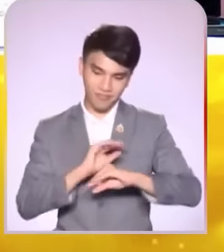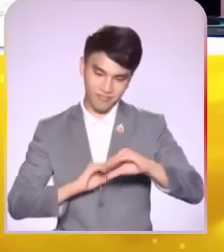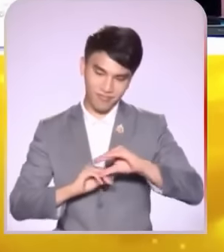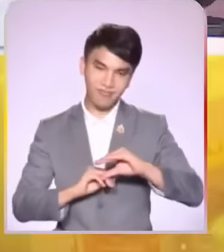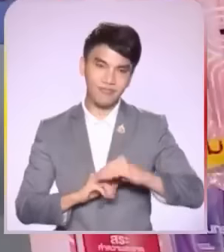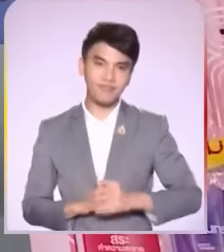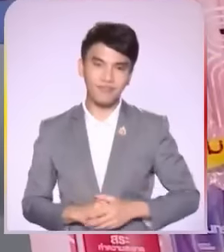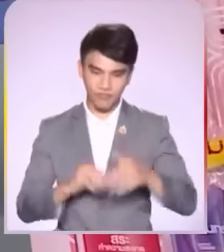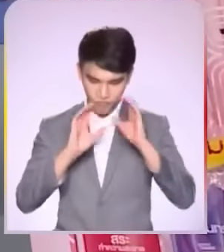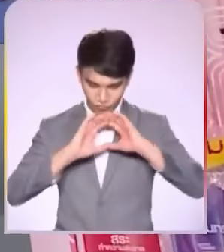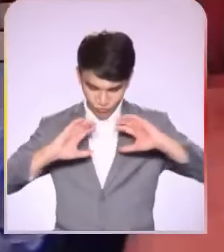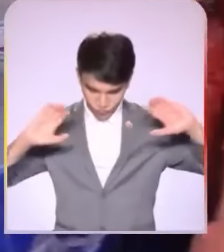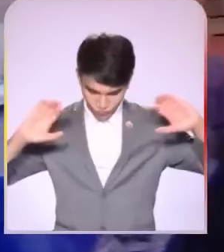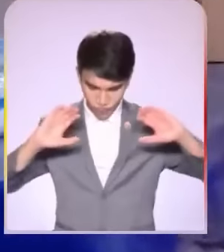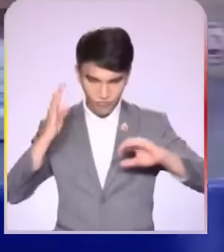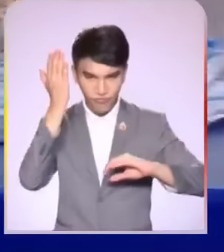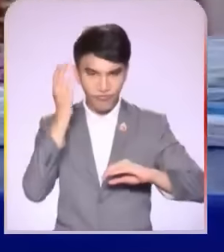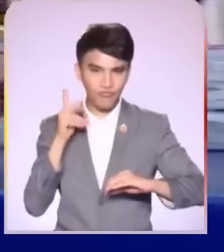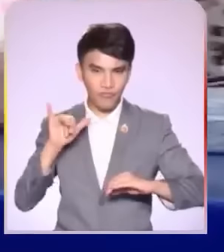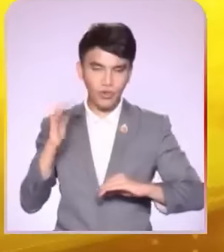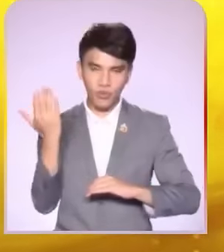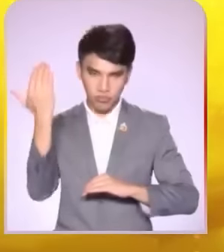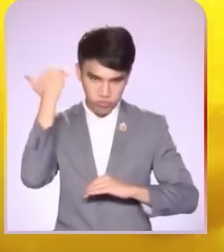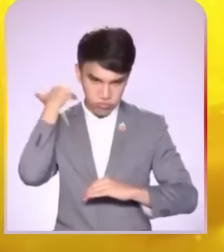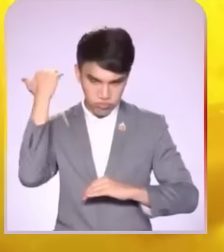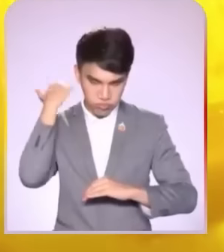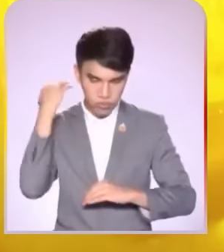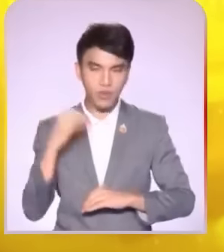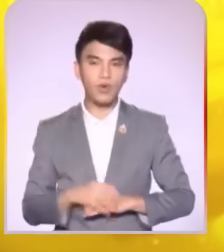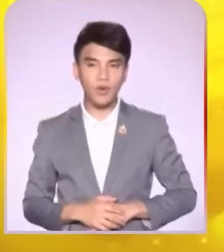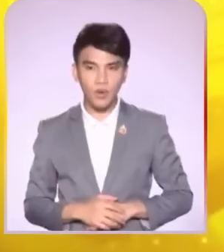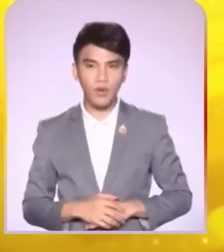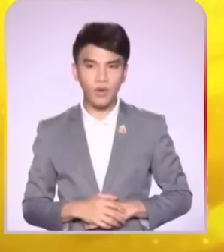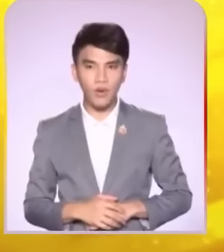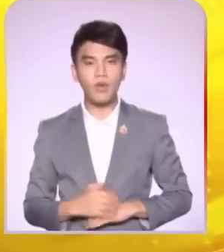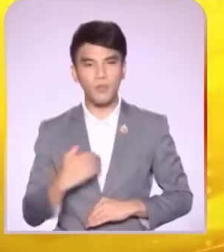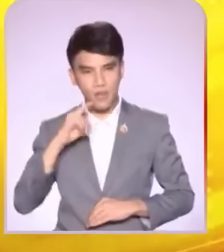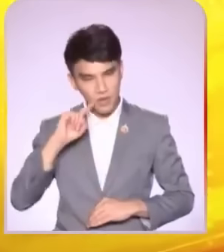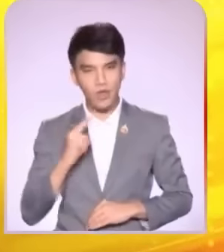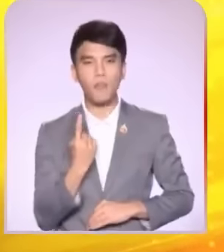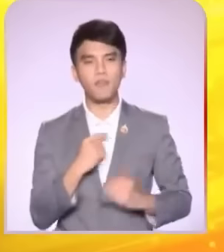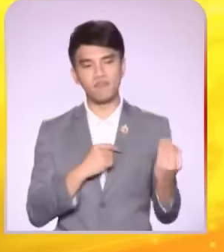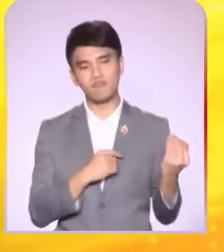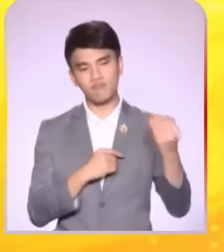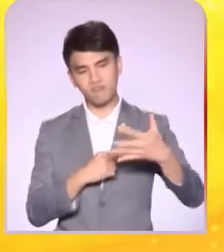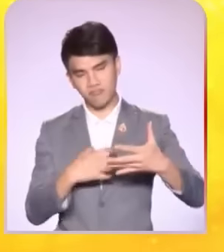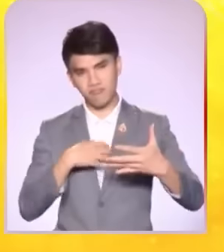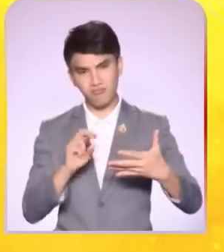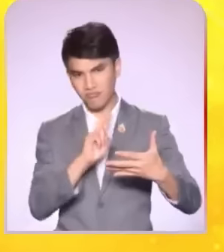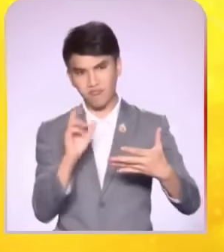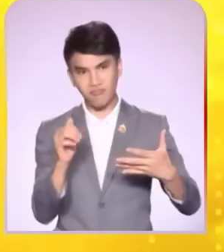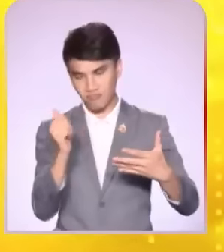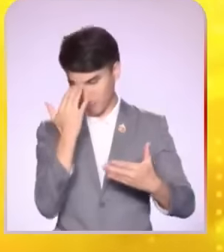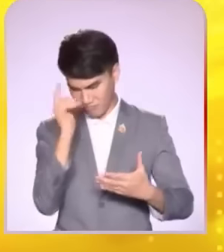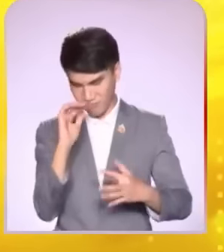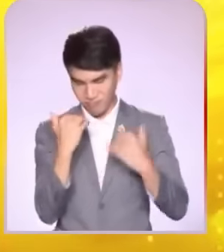การของ นู่นท่านพลเอกนู่นพลเอกประยุทธ์เลยนะคะแล้วมามีถึง5เฟสจำได้ไหมคะก็เลยมีคำถามว่าจะเอากลับมาใช้อีก